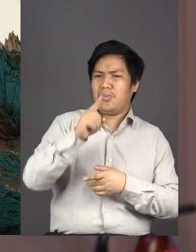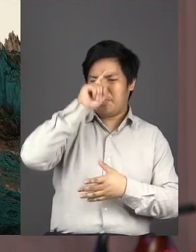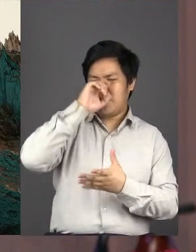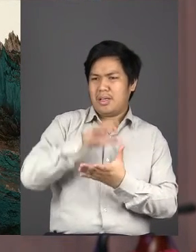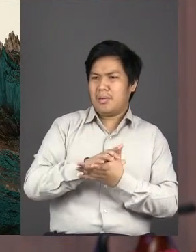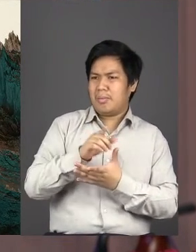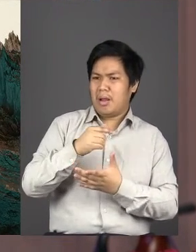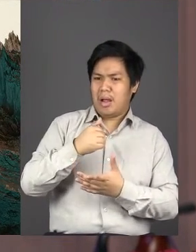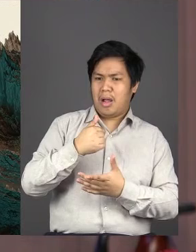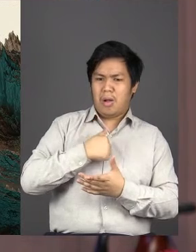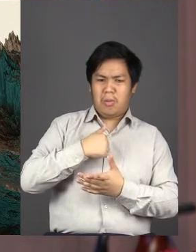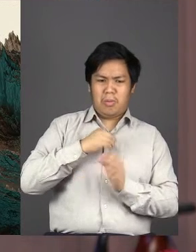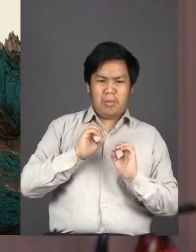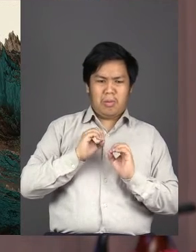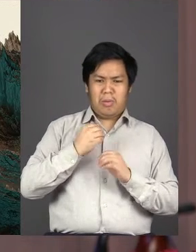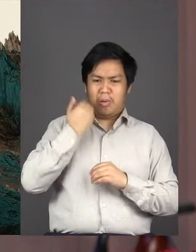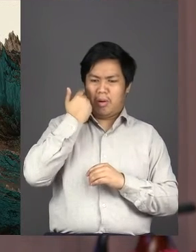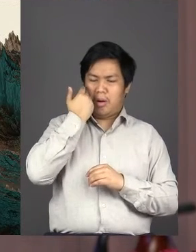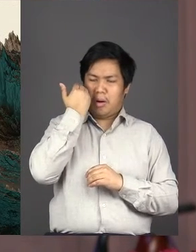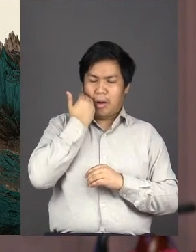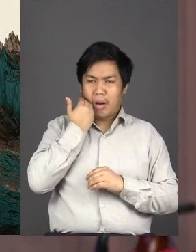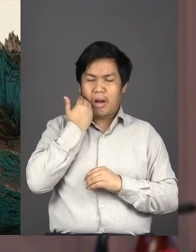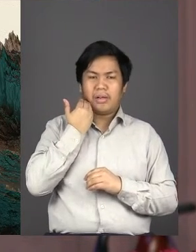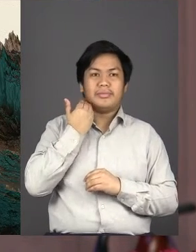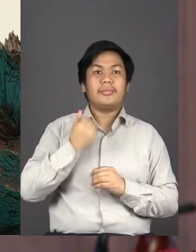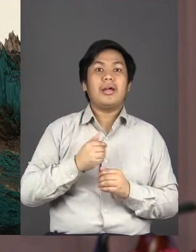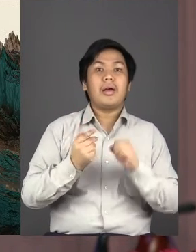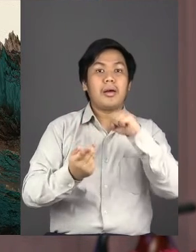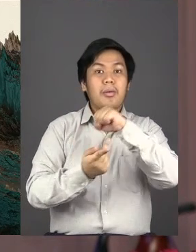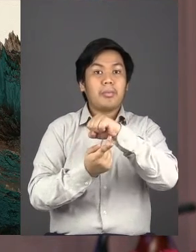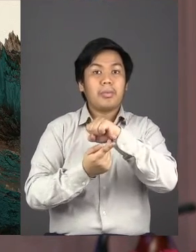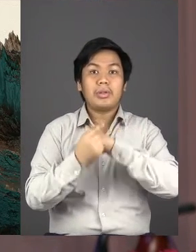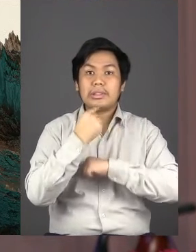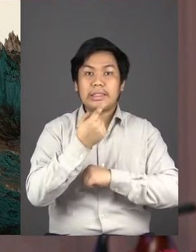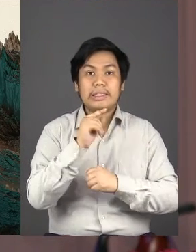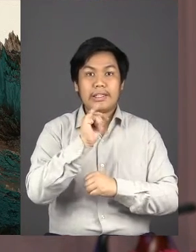kami? Sabi ni Pablo, pag nangyari po yun,